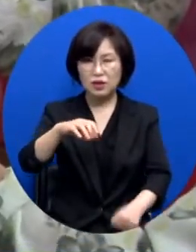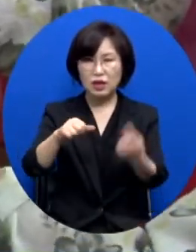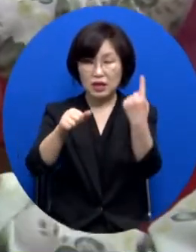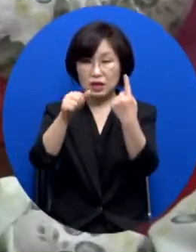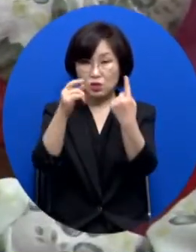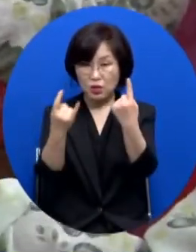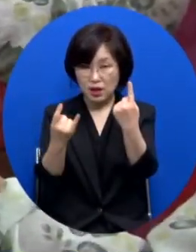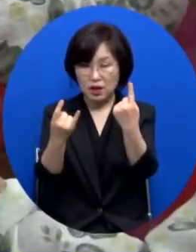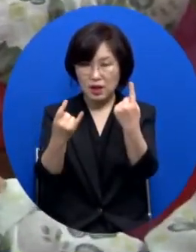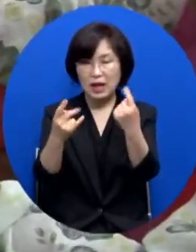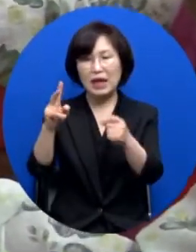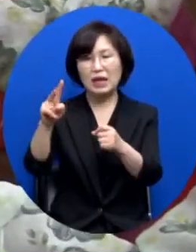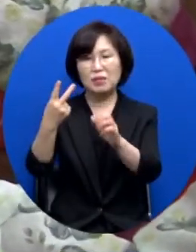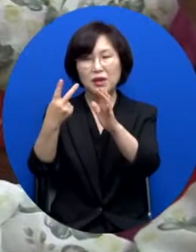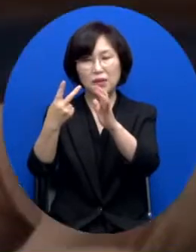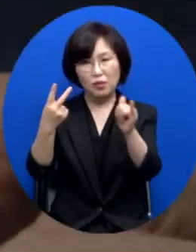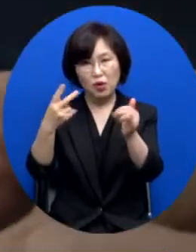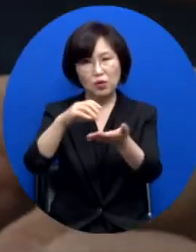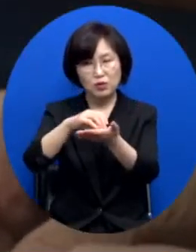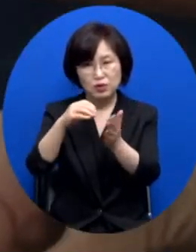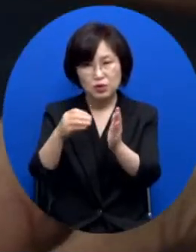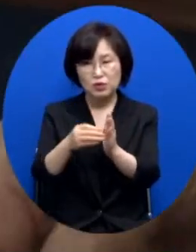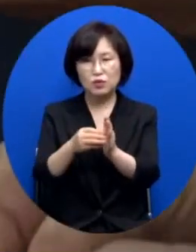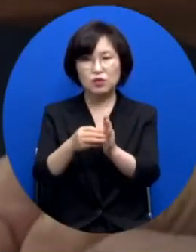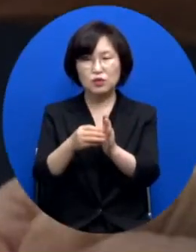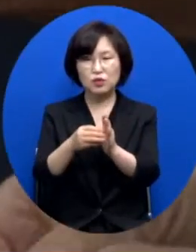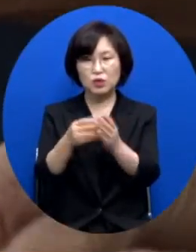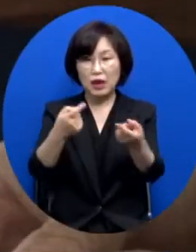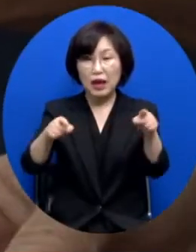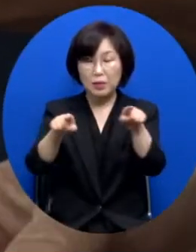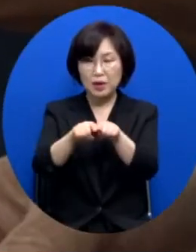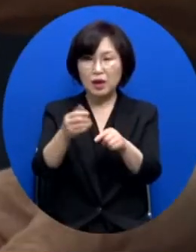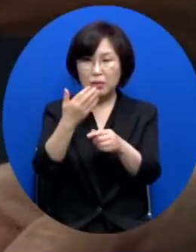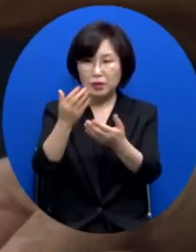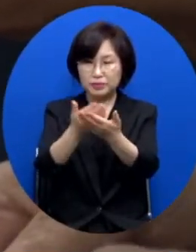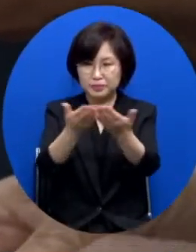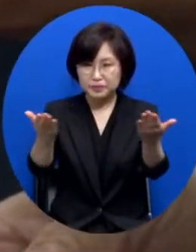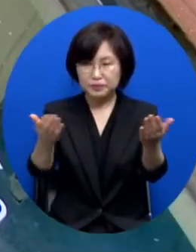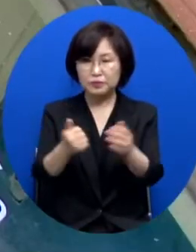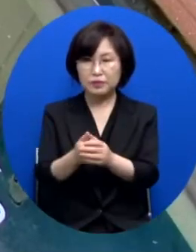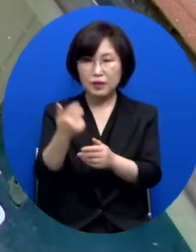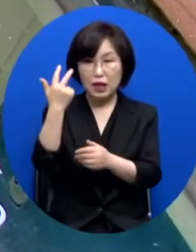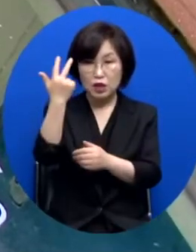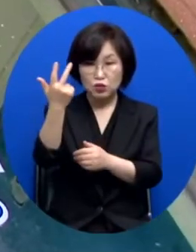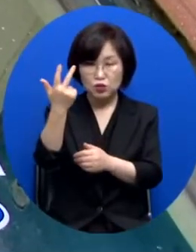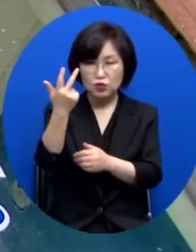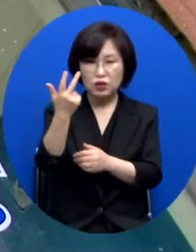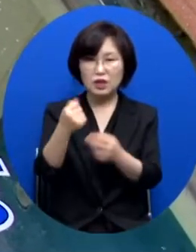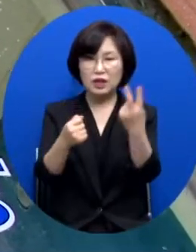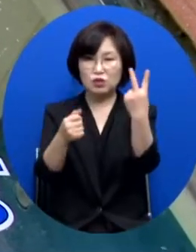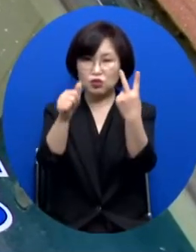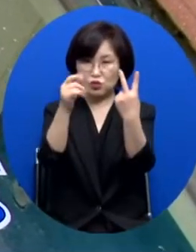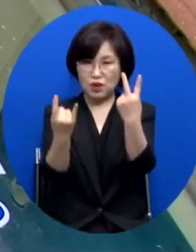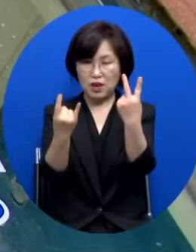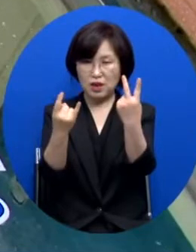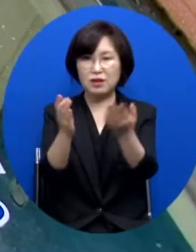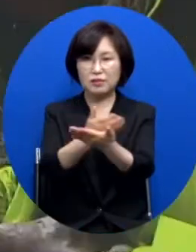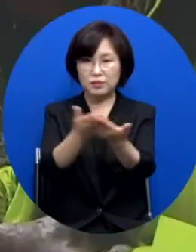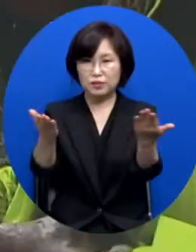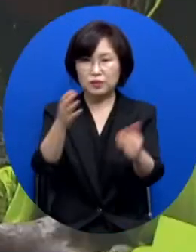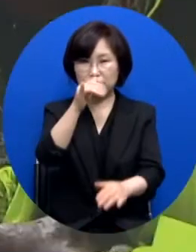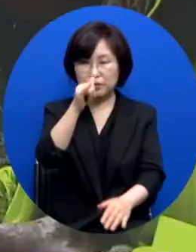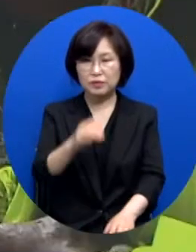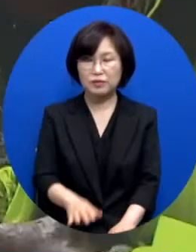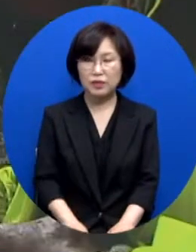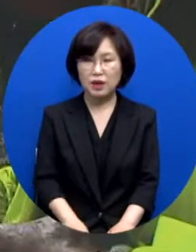1회 200명 정도가 함께 하고 있습니다. 일주일에 2회를 하고 있고요. 네,